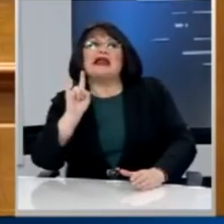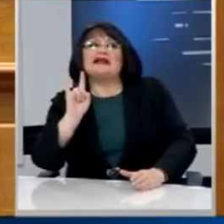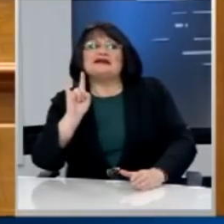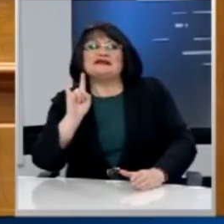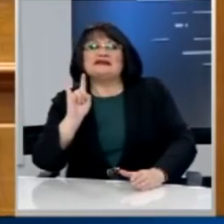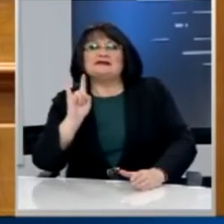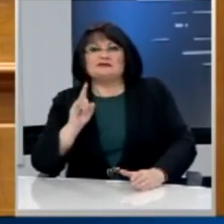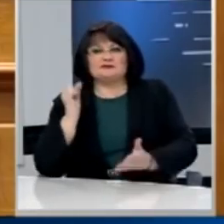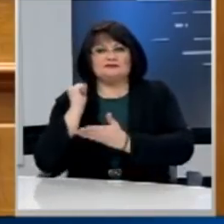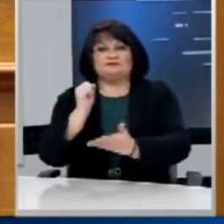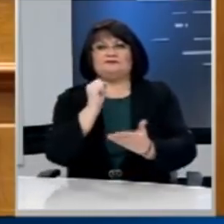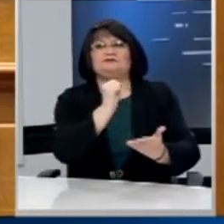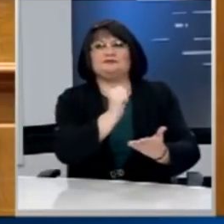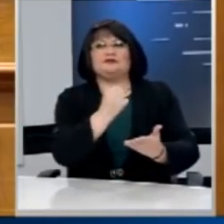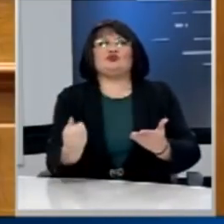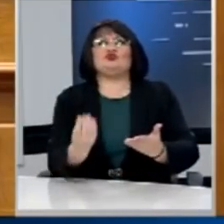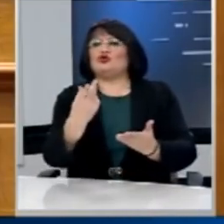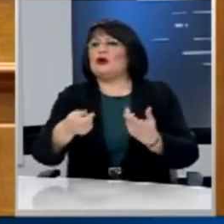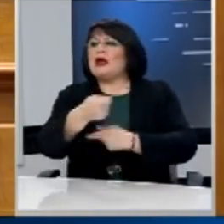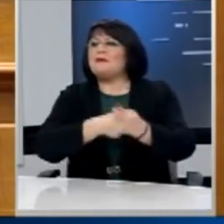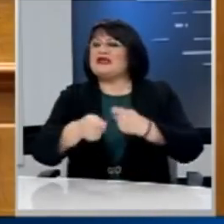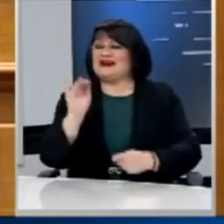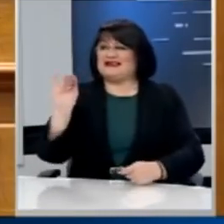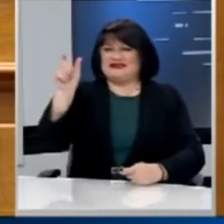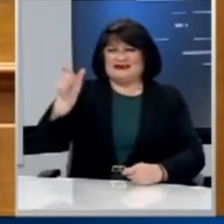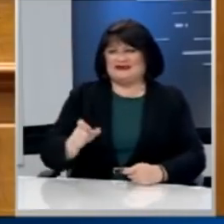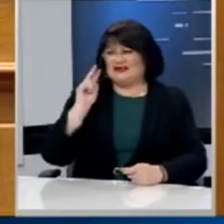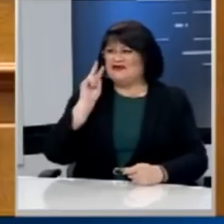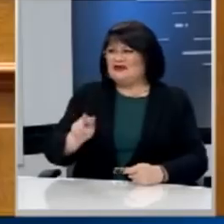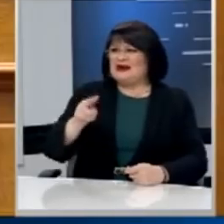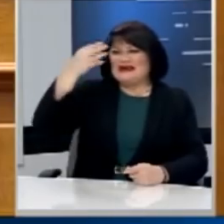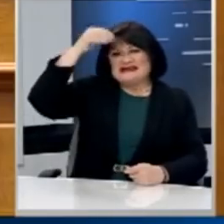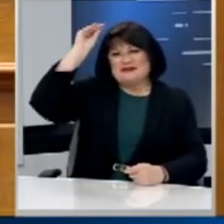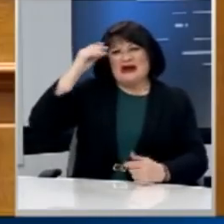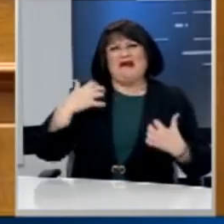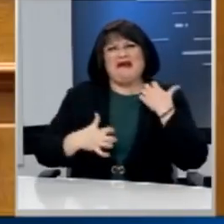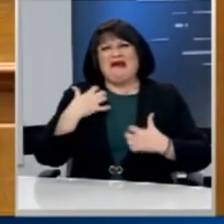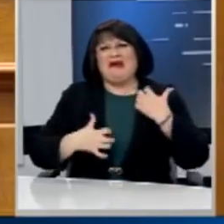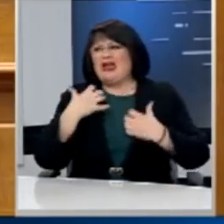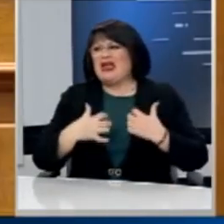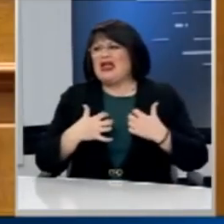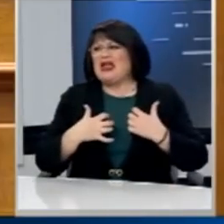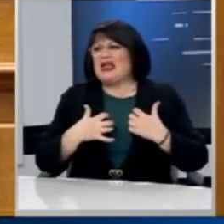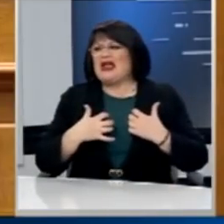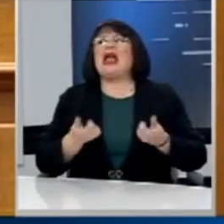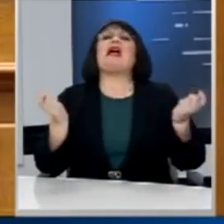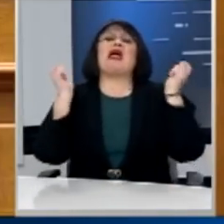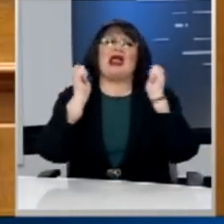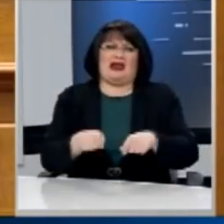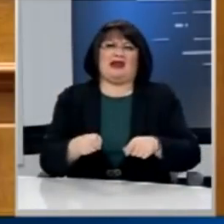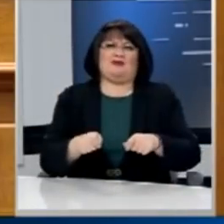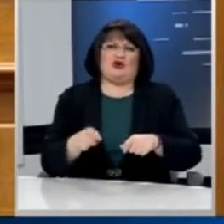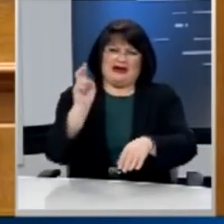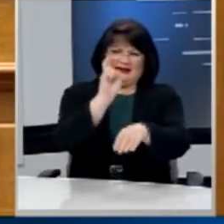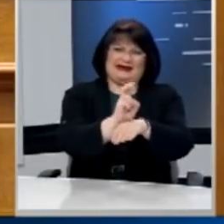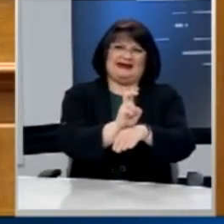τη χρηματοδότηση καινούριων επιχειρηματικών πρωτοβουλίων. Μην ανησυχείτε, κύριε Τσίπρα, δεν υπάρχει περίπτωση να αξιοποιηθεί το